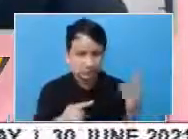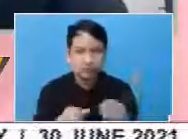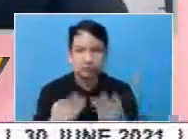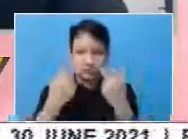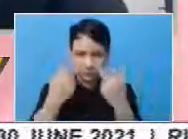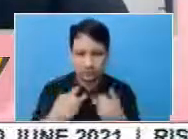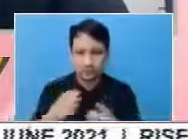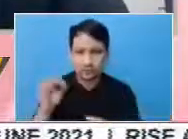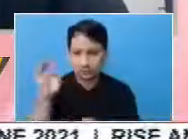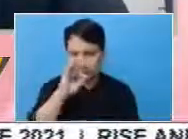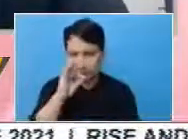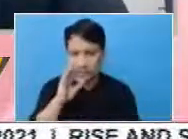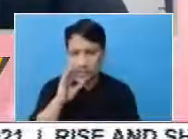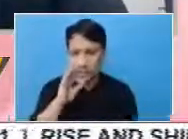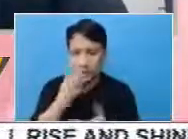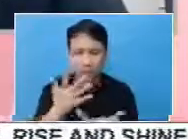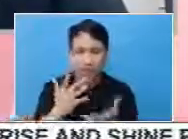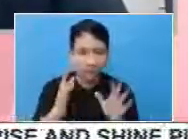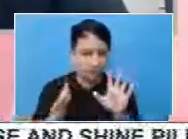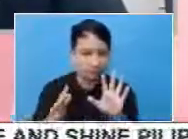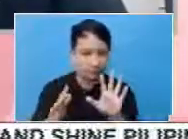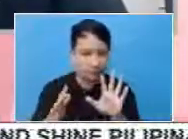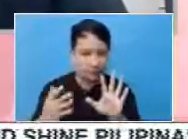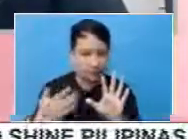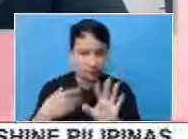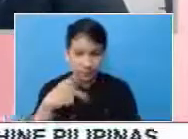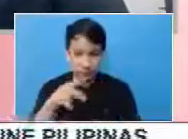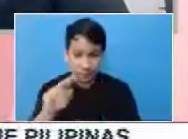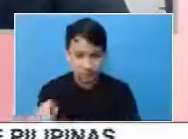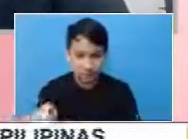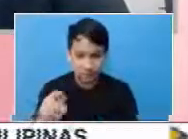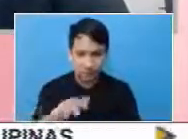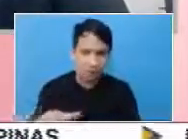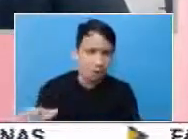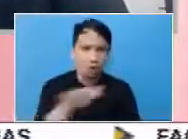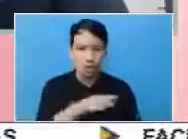Sabay sisibakin? Anong gagawin po ng MPD?